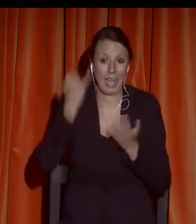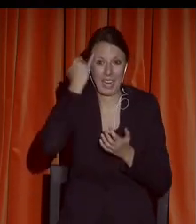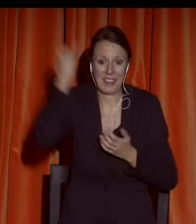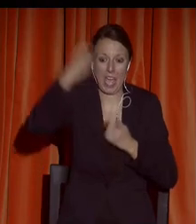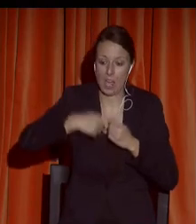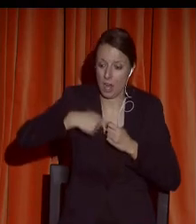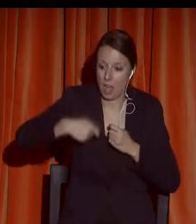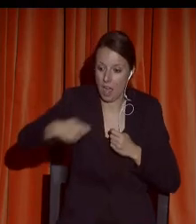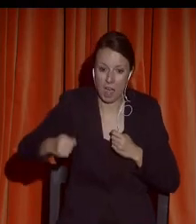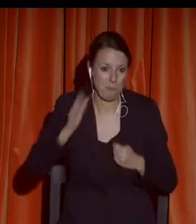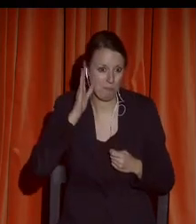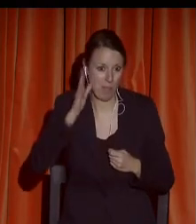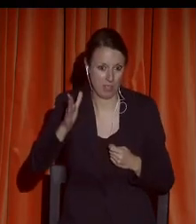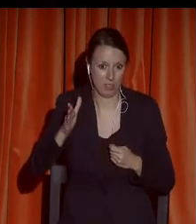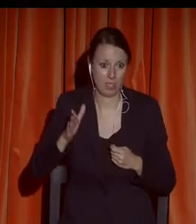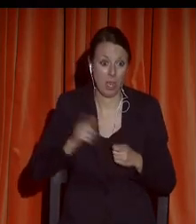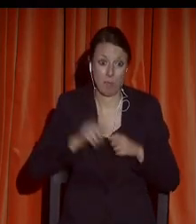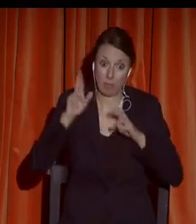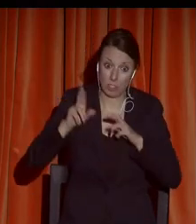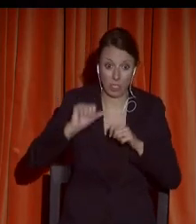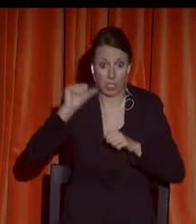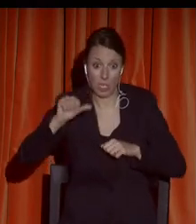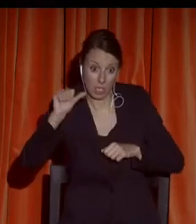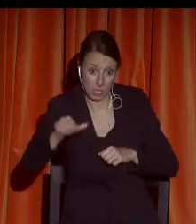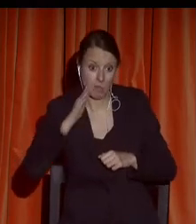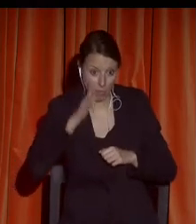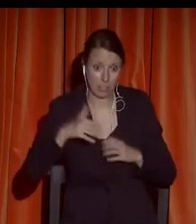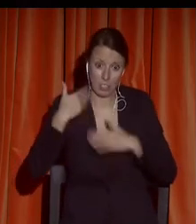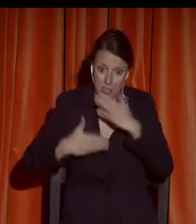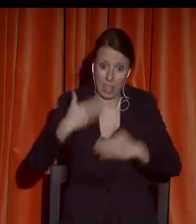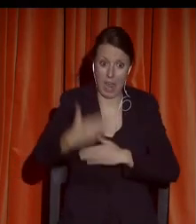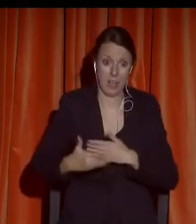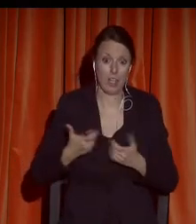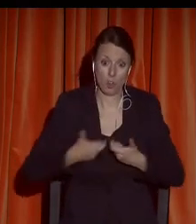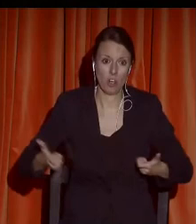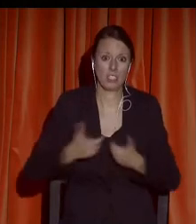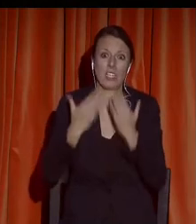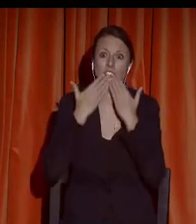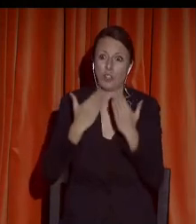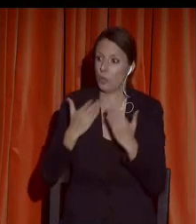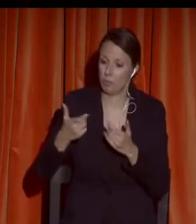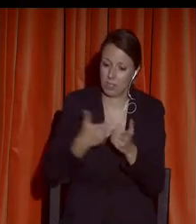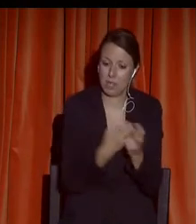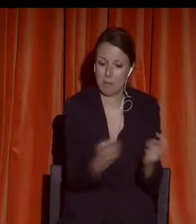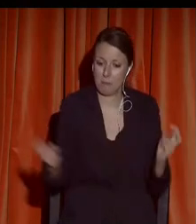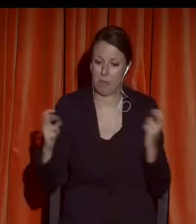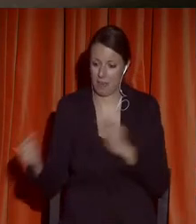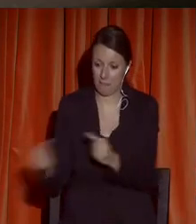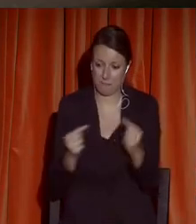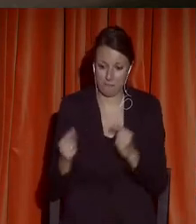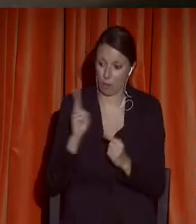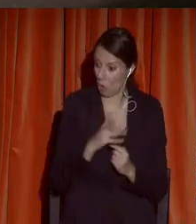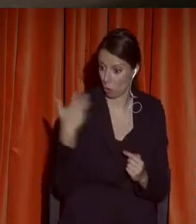i zobaczymy, jak to będzie w przyszłości. W każdym razie dziękujemy Państwu, po pierwsze panelistom, ale za